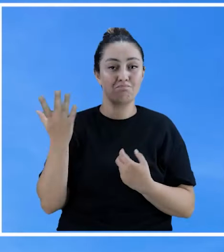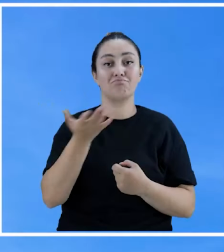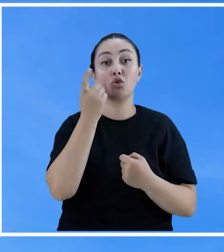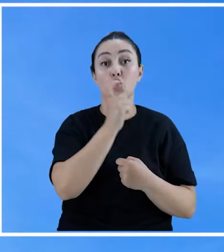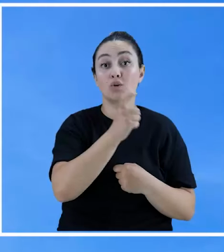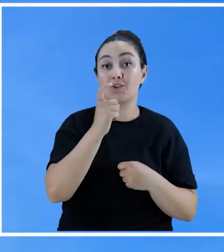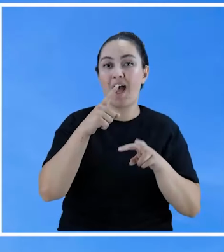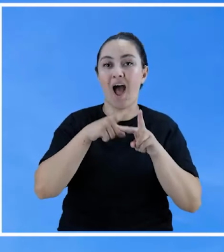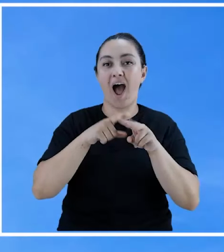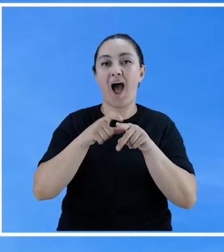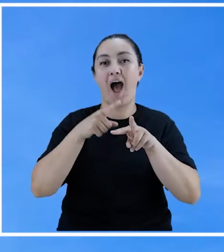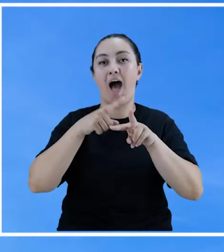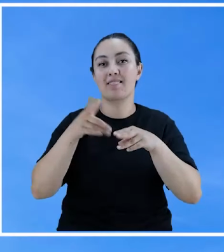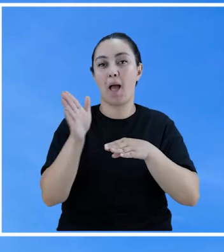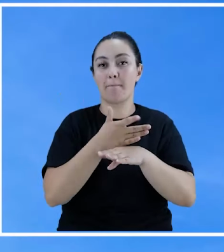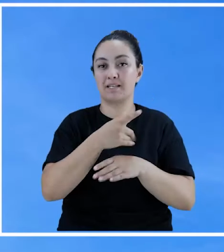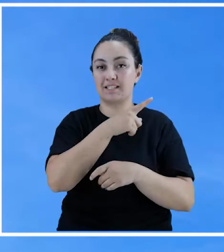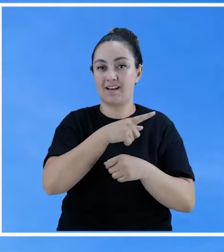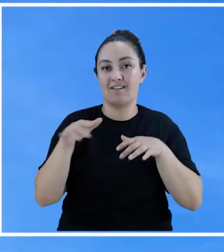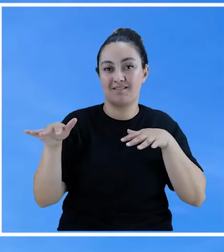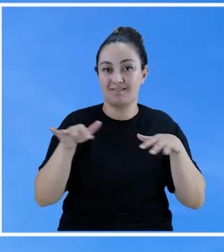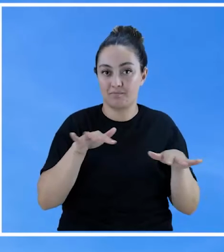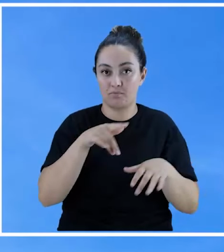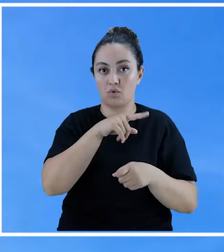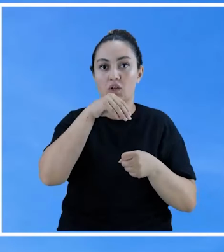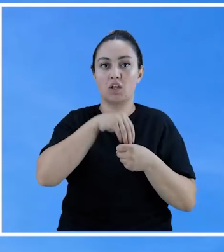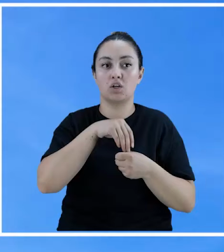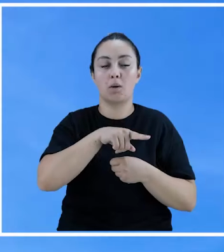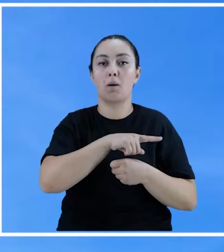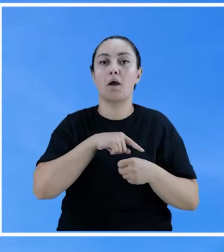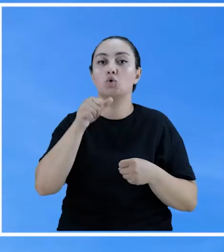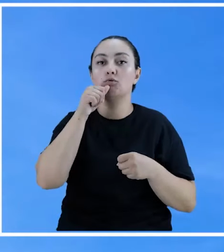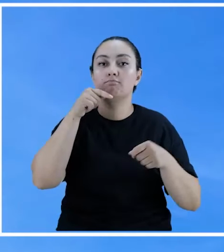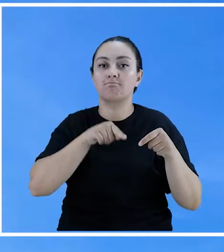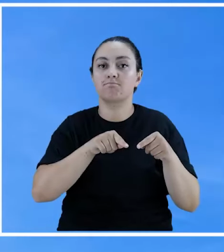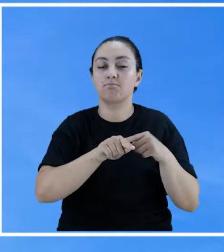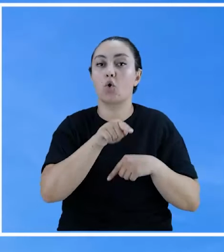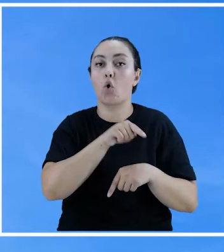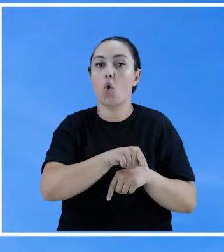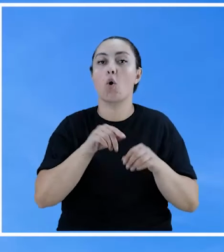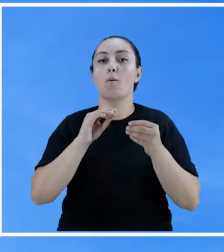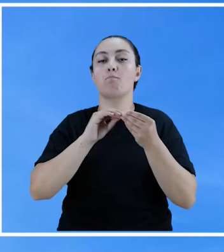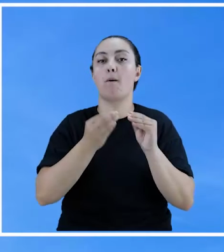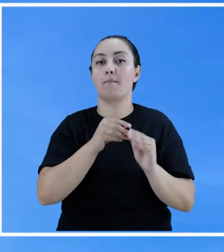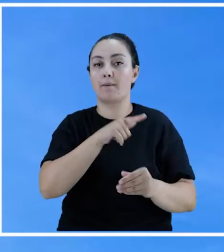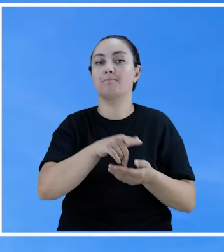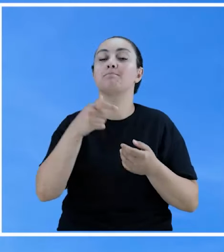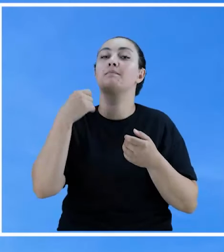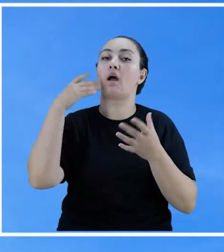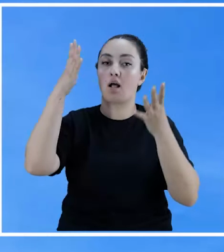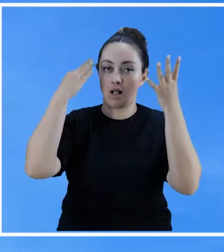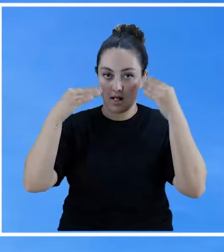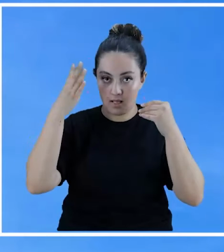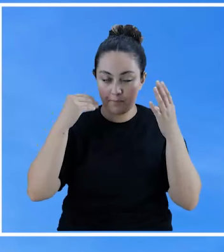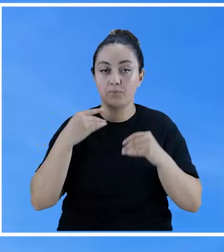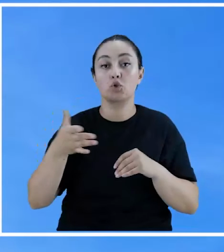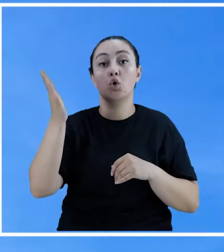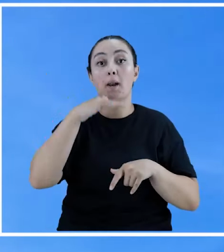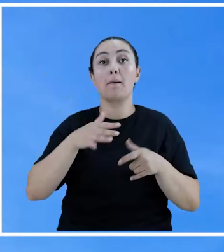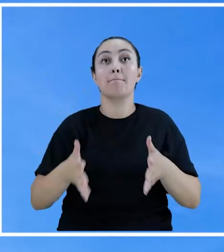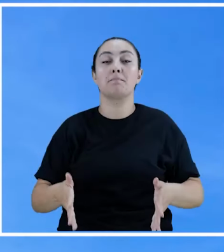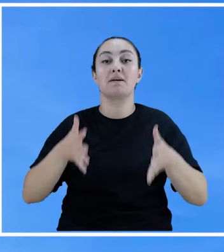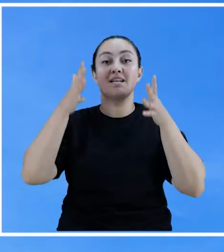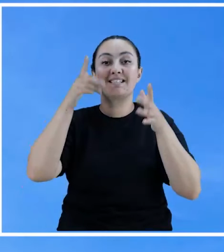İşte 99'da Adapazarı depremiyle sıvılaşmanın altı çizildi, sıvılaşma problemi yaşandı. Onun altı çizildi. Ondan sonra